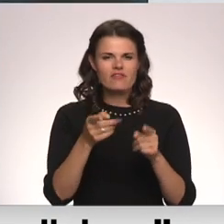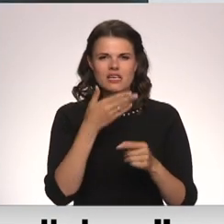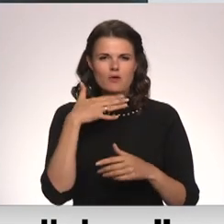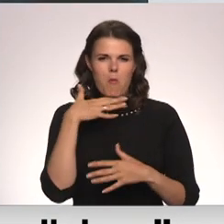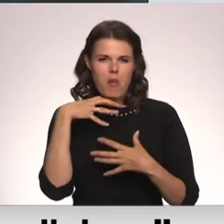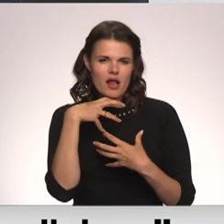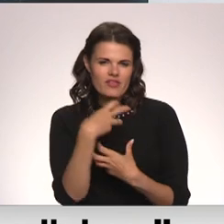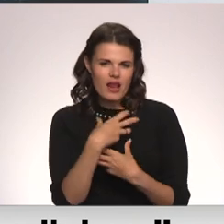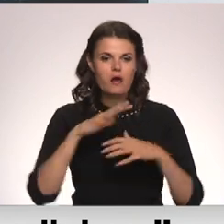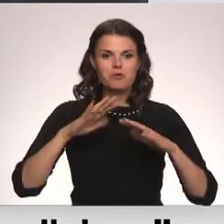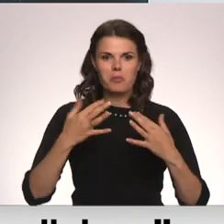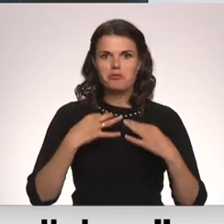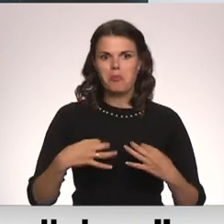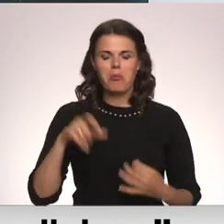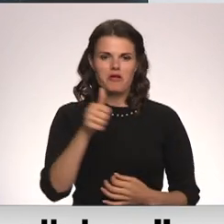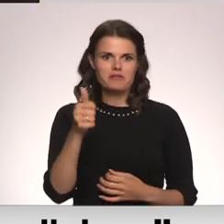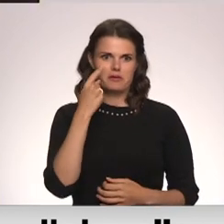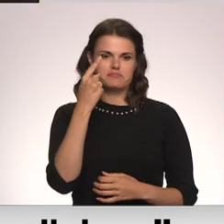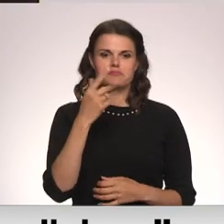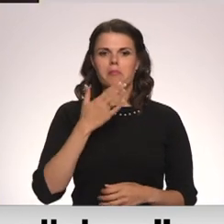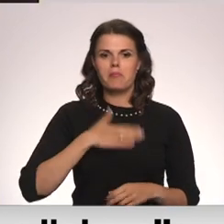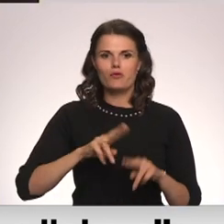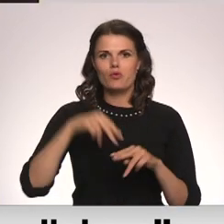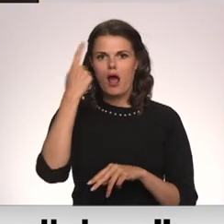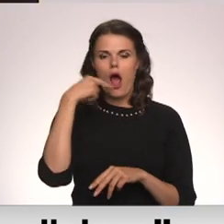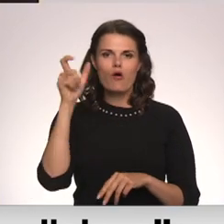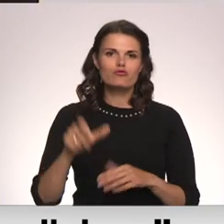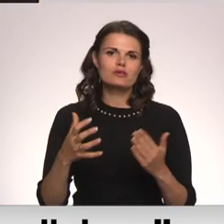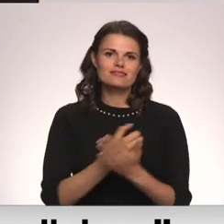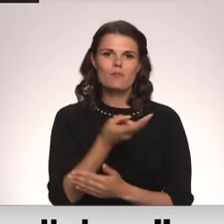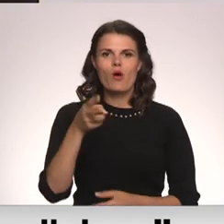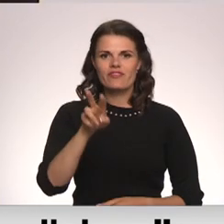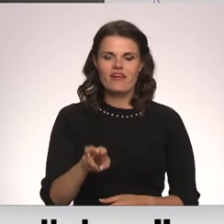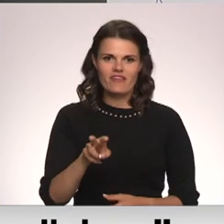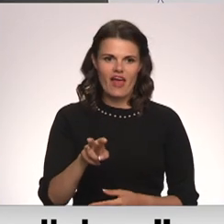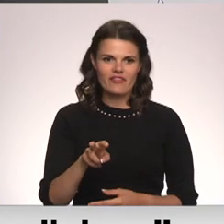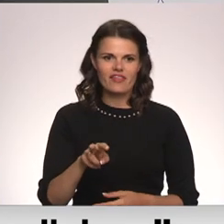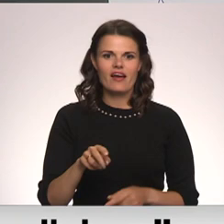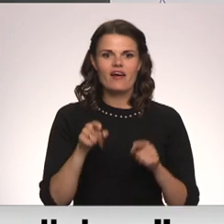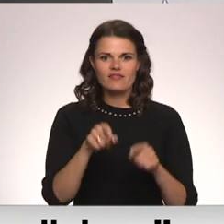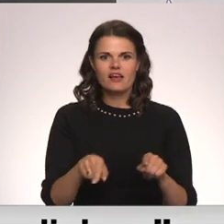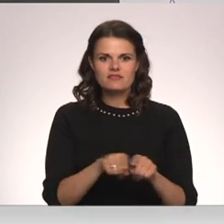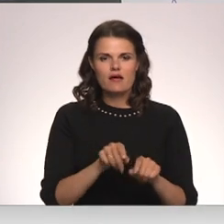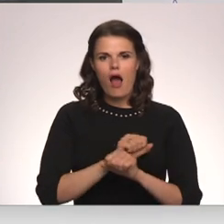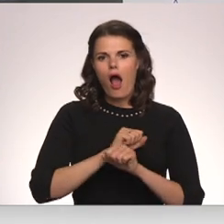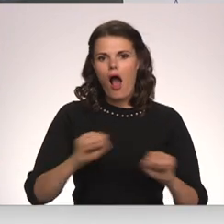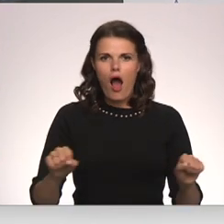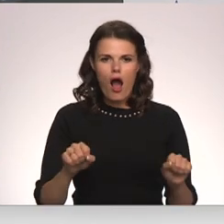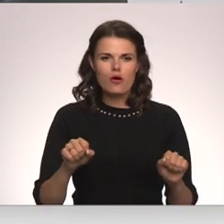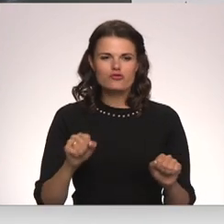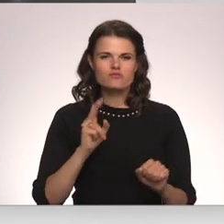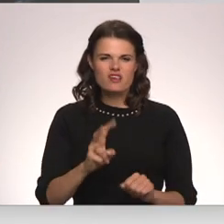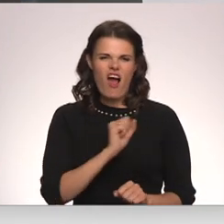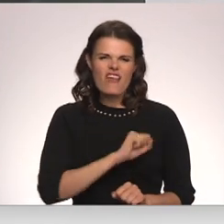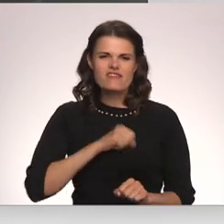drēgnu, tomēr profesoram tas īpaši iepaticies un autors saņēma otrās vietas titulu. Tas ir tā kā ātrums domāts, ka tā kā